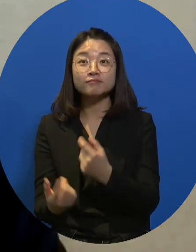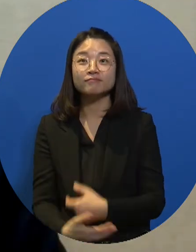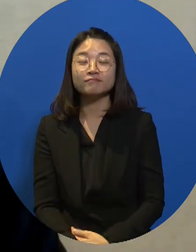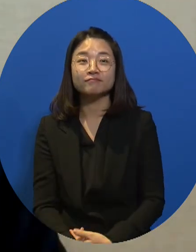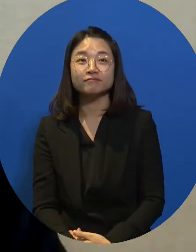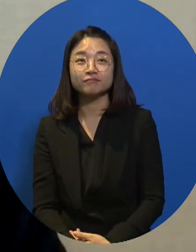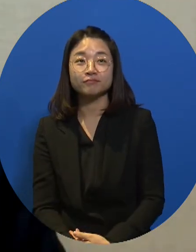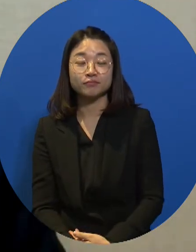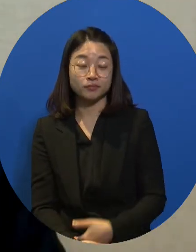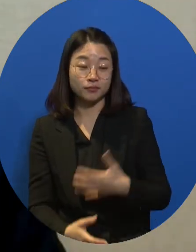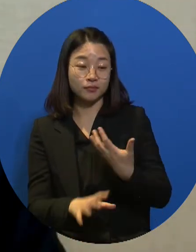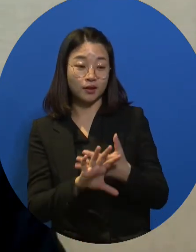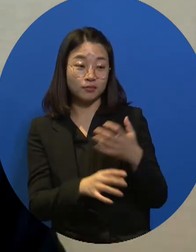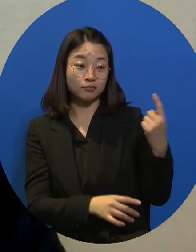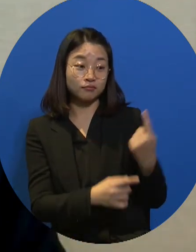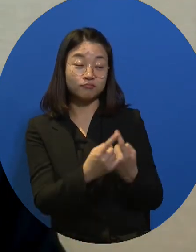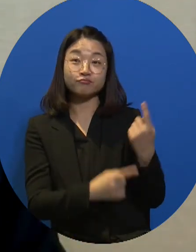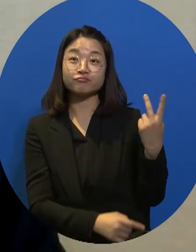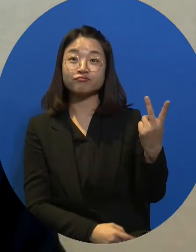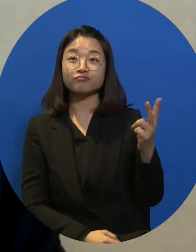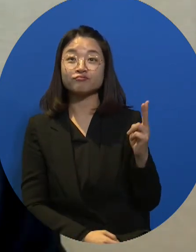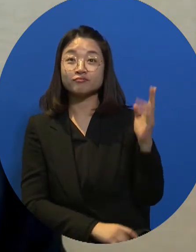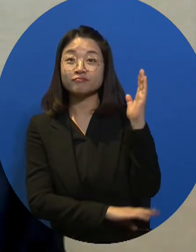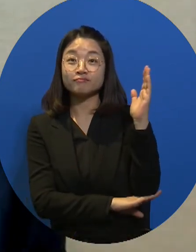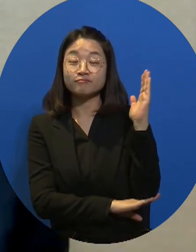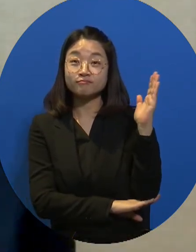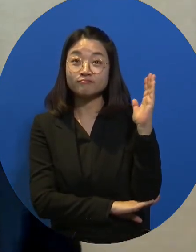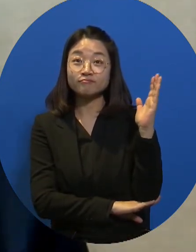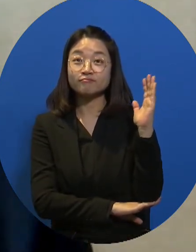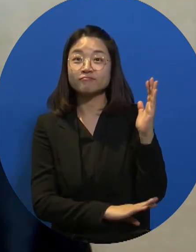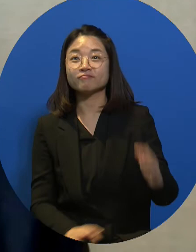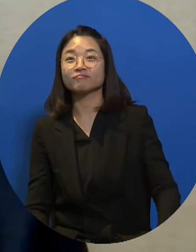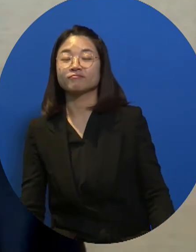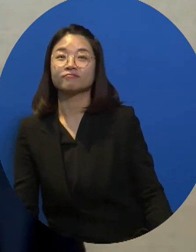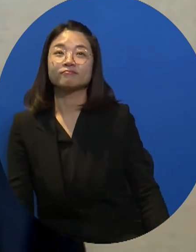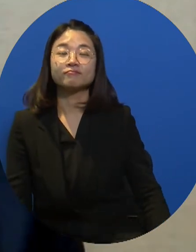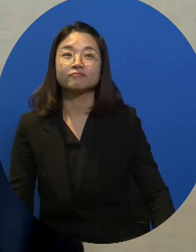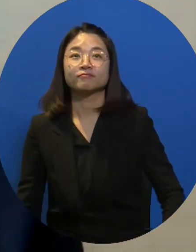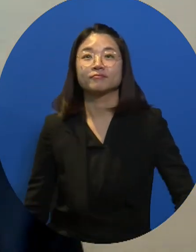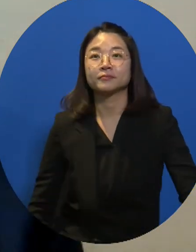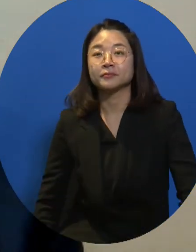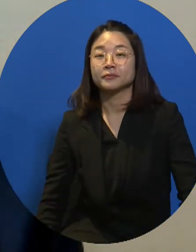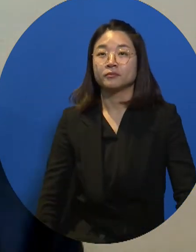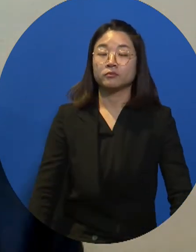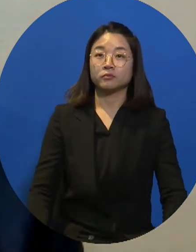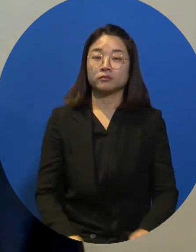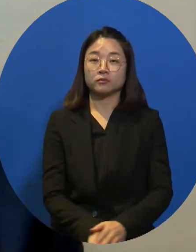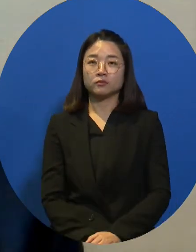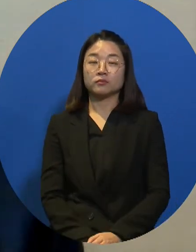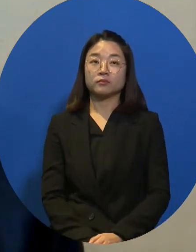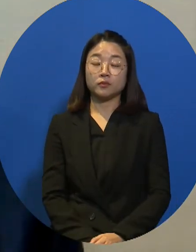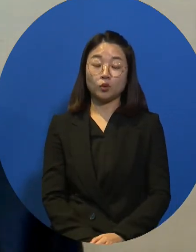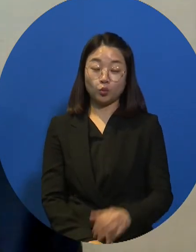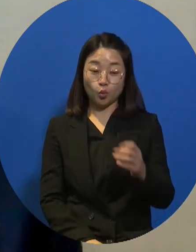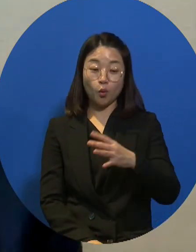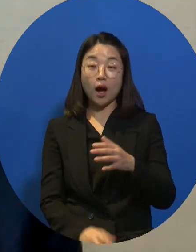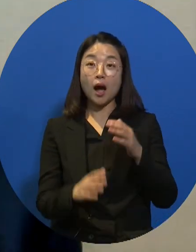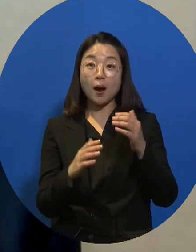앨런 클리프드하고 그 스티브 앨런 발표자분, 그리고 류다솔